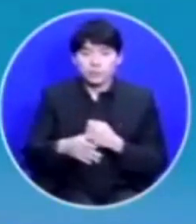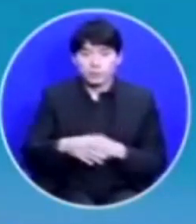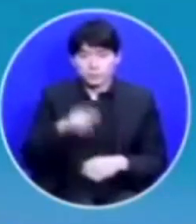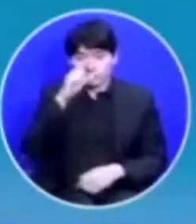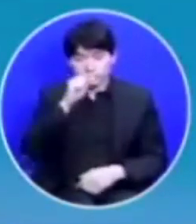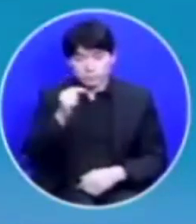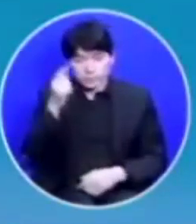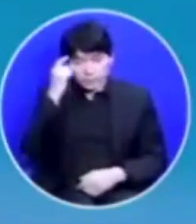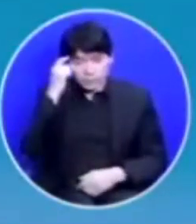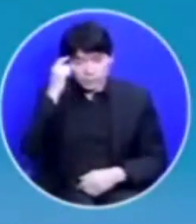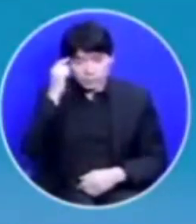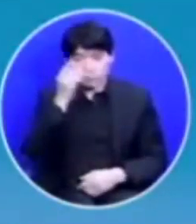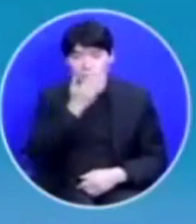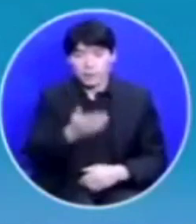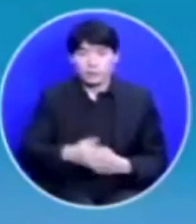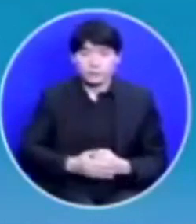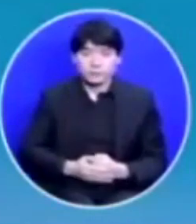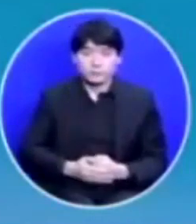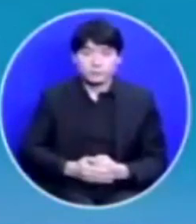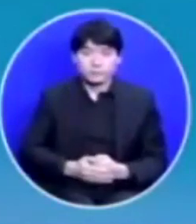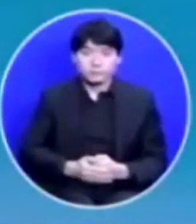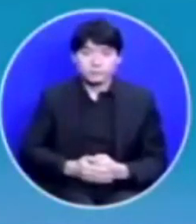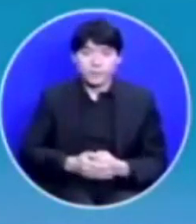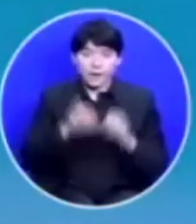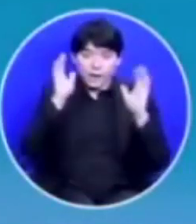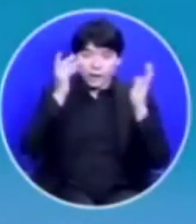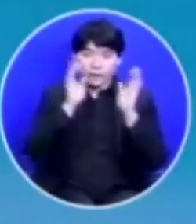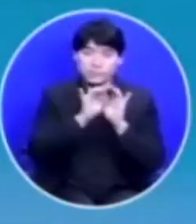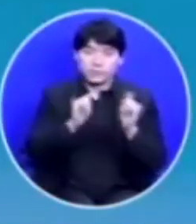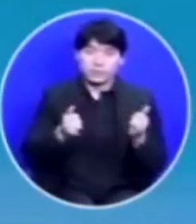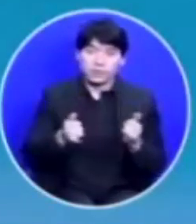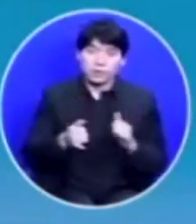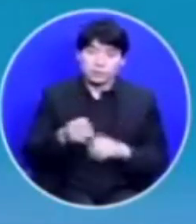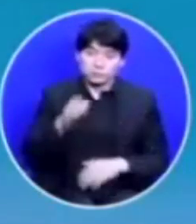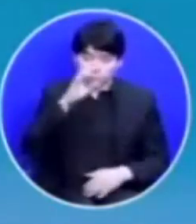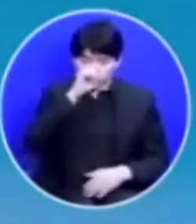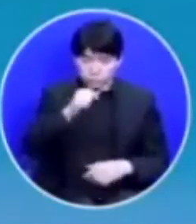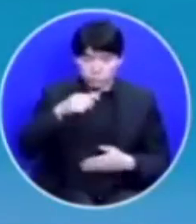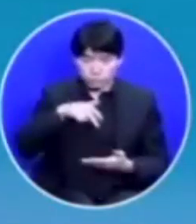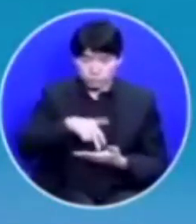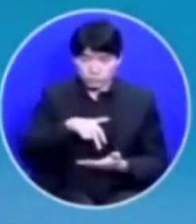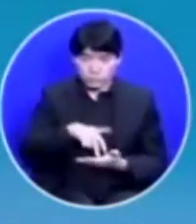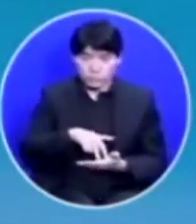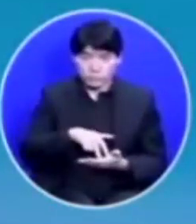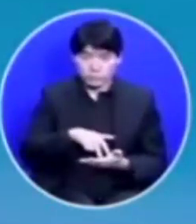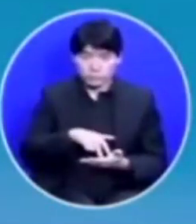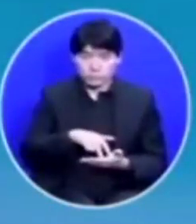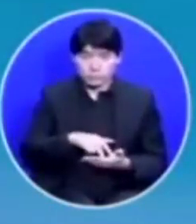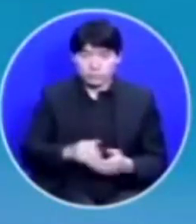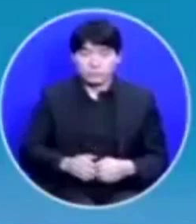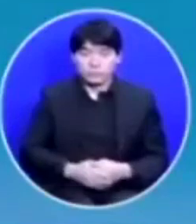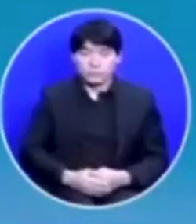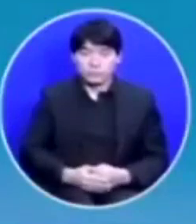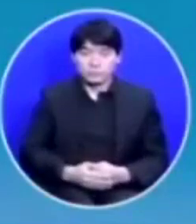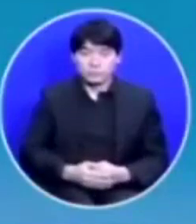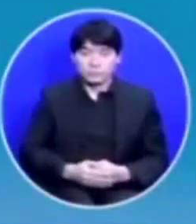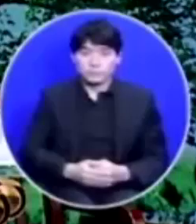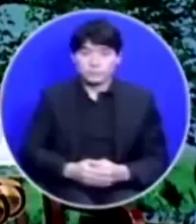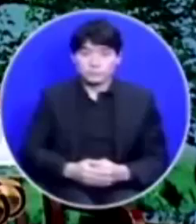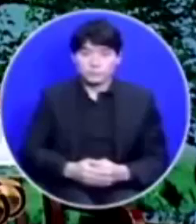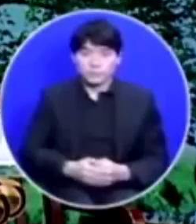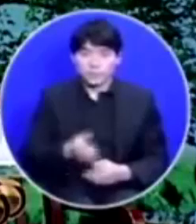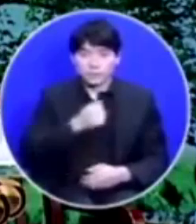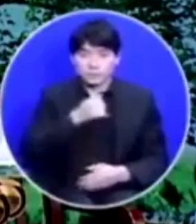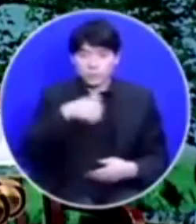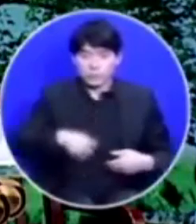또 무엇보다도 아이들이 버릇이 있어야죠 공공질서 도 지킬 줄 알아야죠 그래서 그렇게